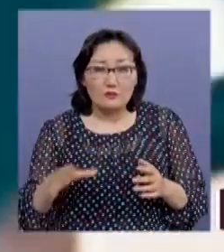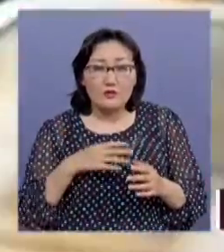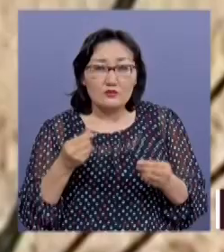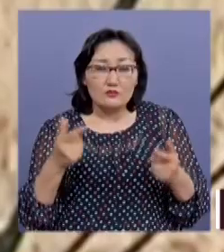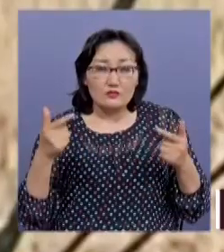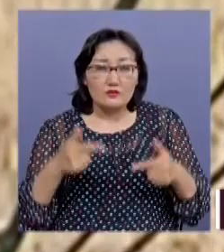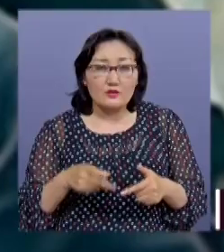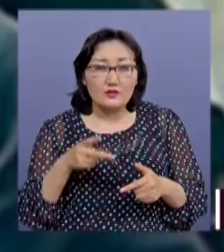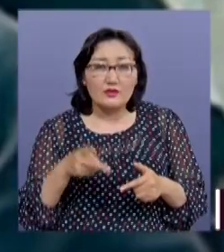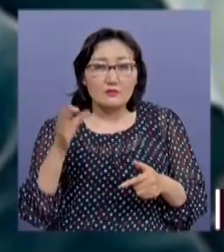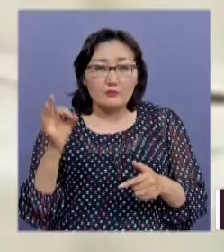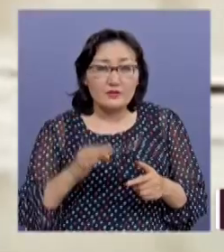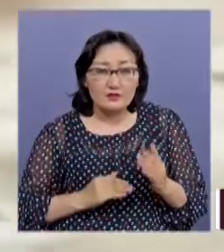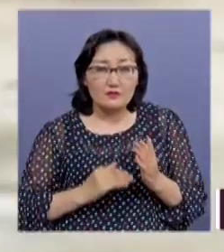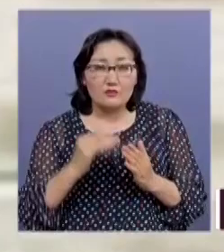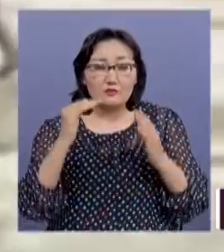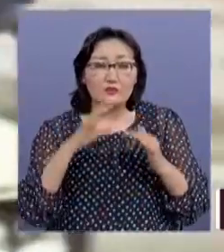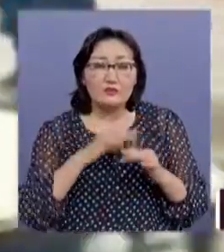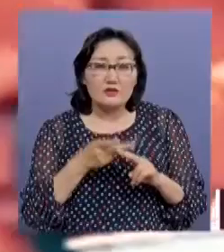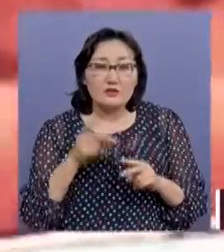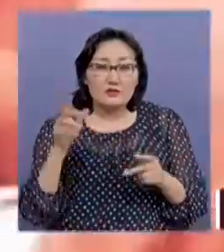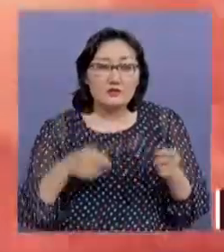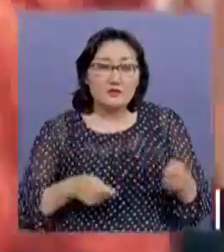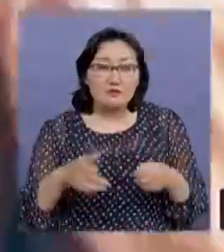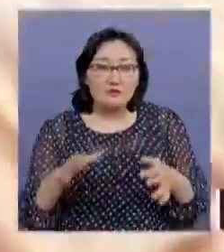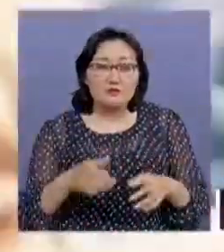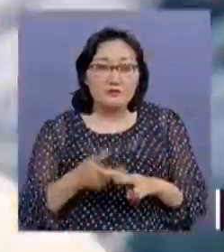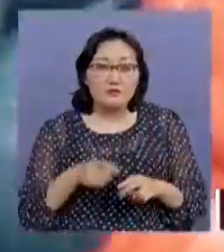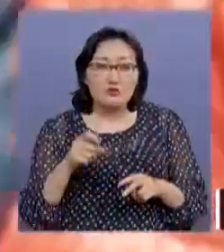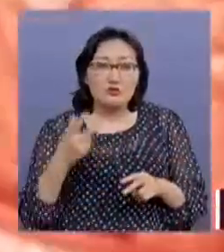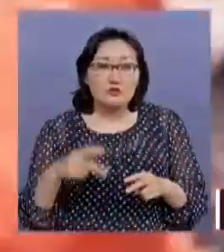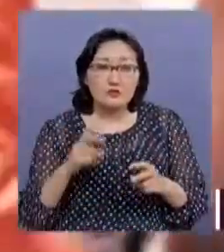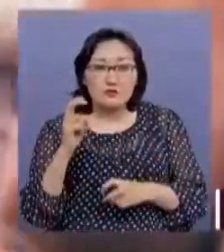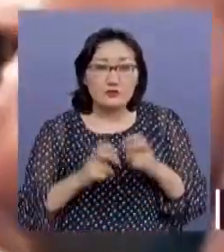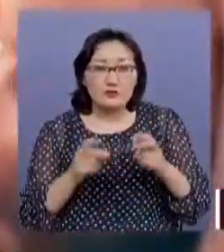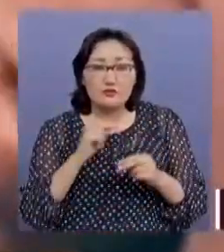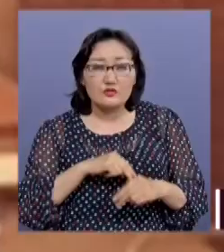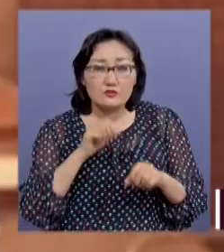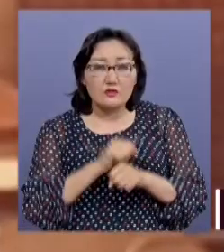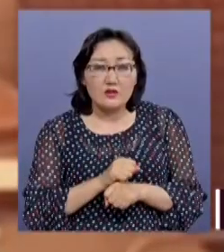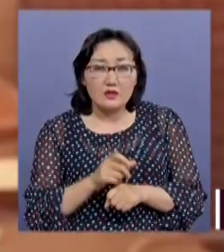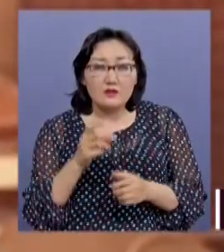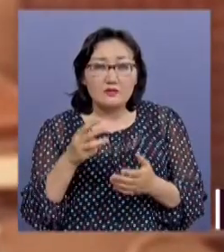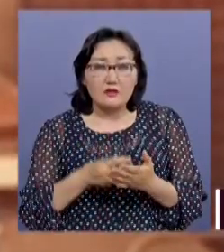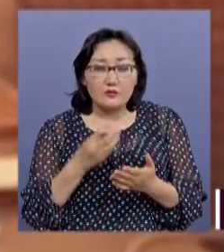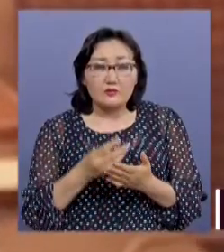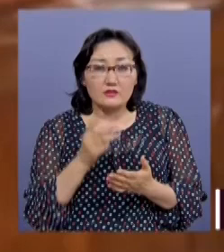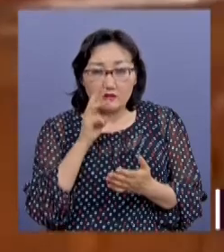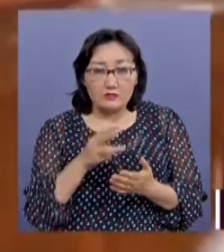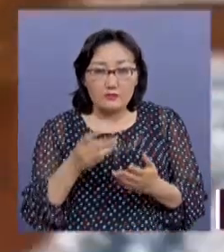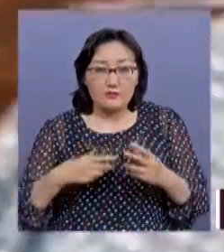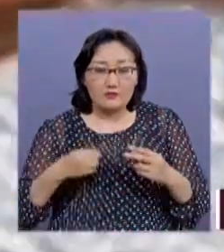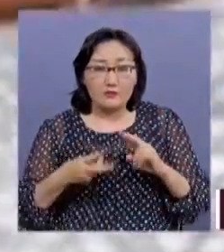инфляция 2000%-ға көтеріліп кеткен. Елбасы бір жылда елдегі ең ірі 130 кәсіпорын жұмысын тоқтатып, адамдар айлығын тауармен алған. Сан